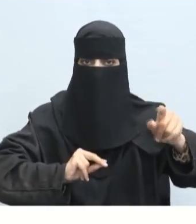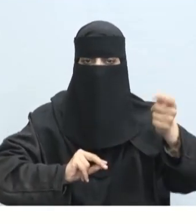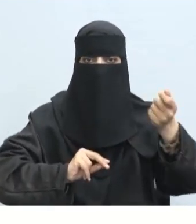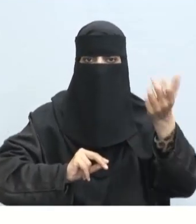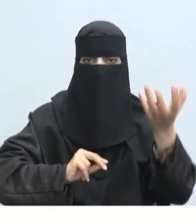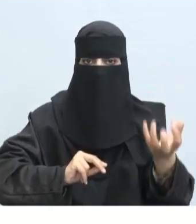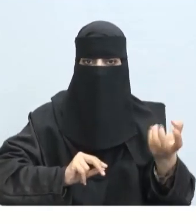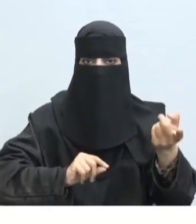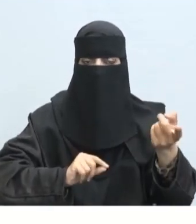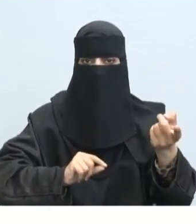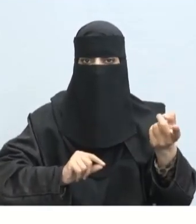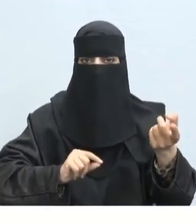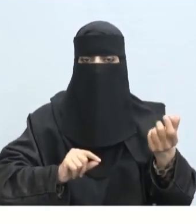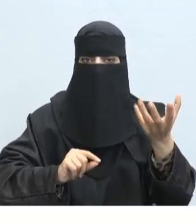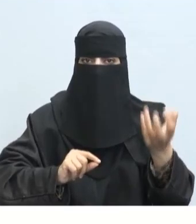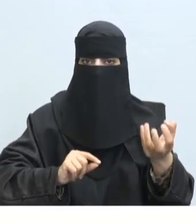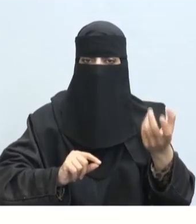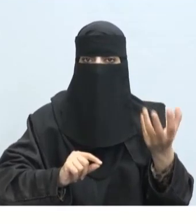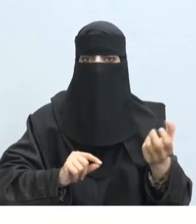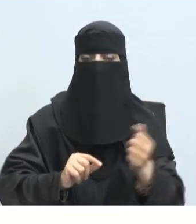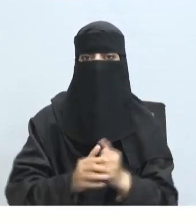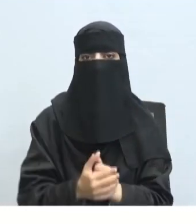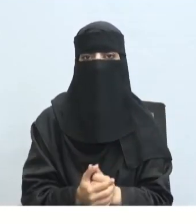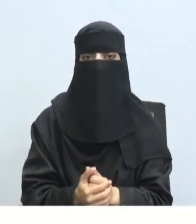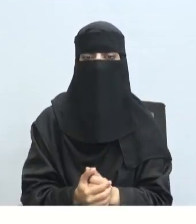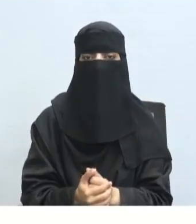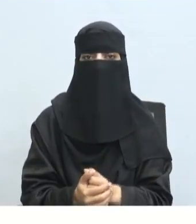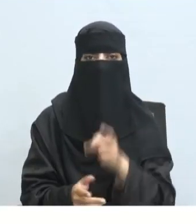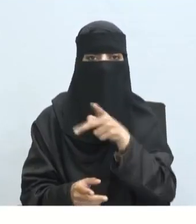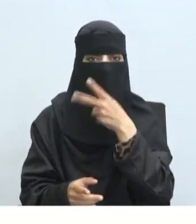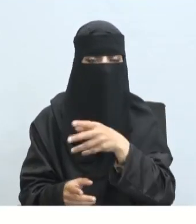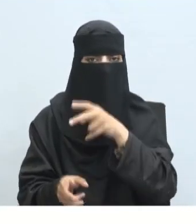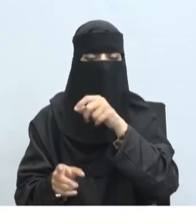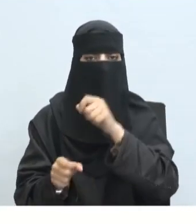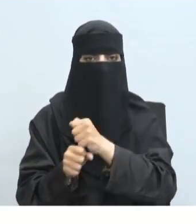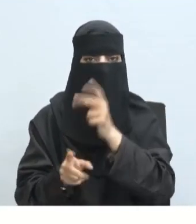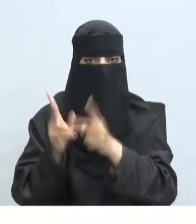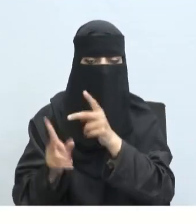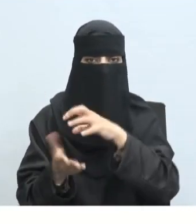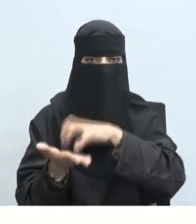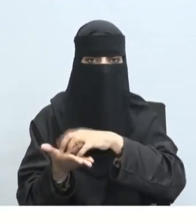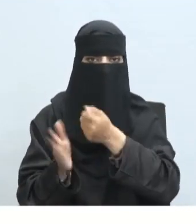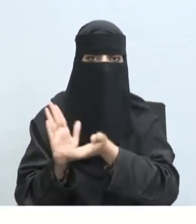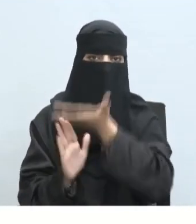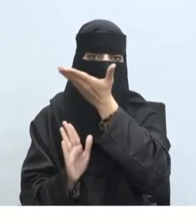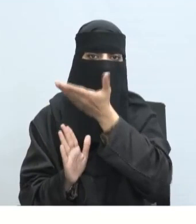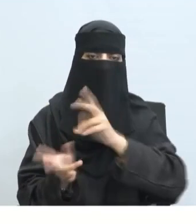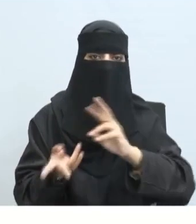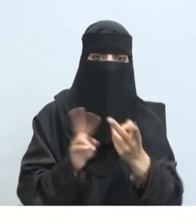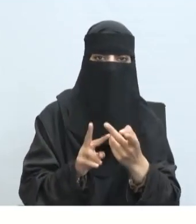بسيط لان التكاليف لديهم منخفضه قد تقيم فعاليه بنفس النشاط ولكن تكاليف مرتفعه